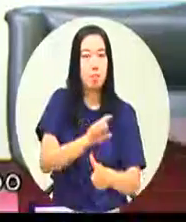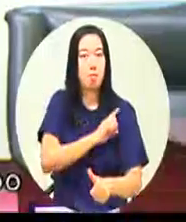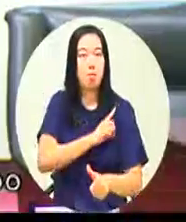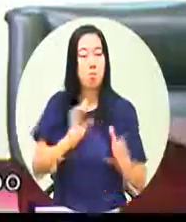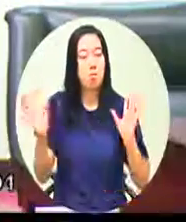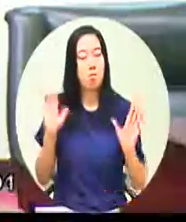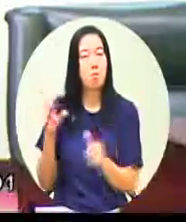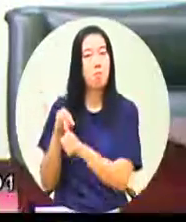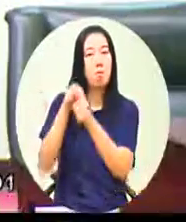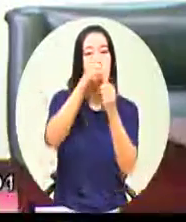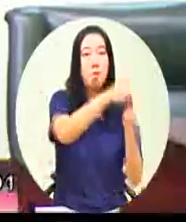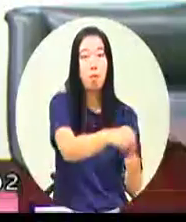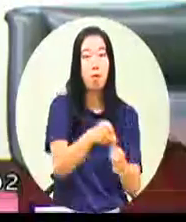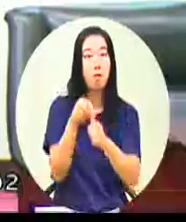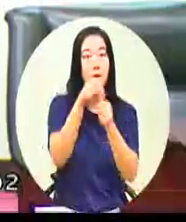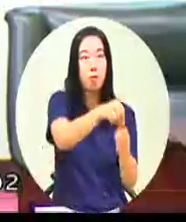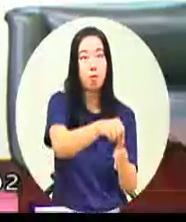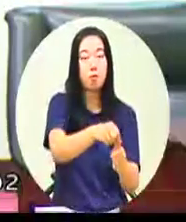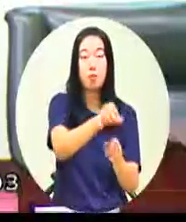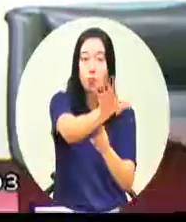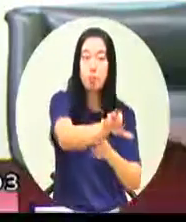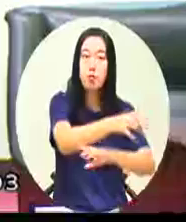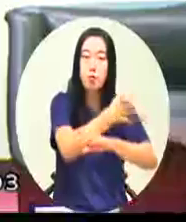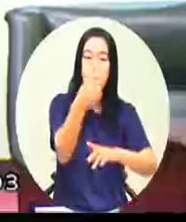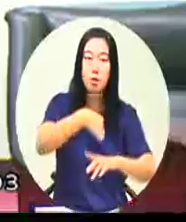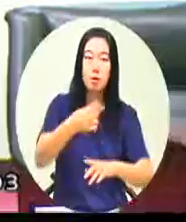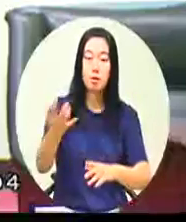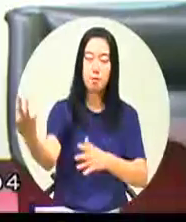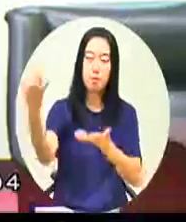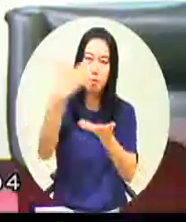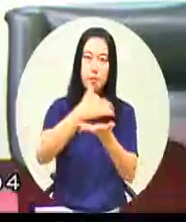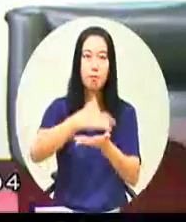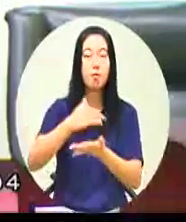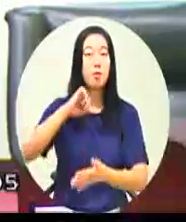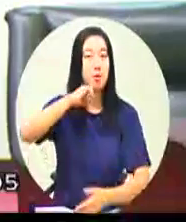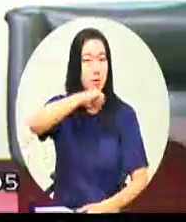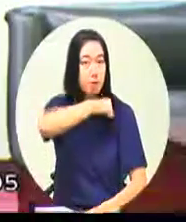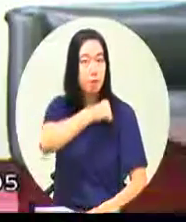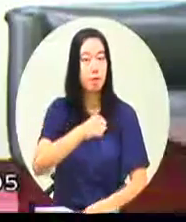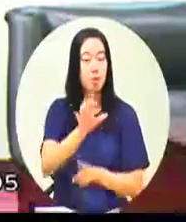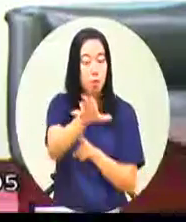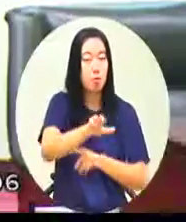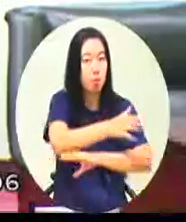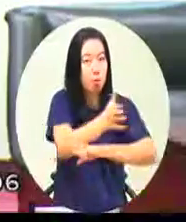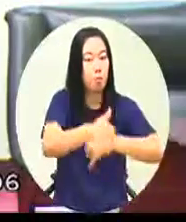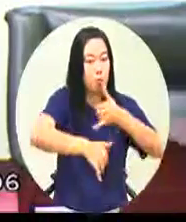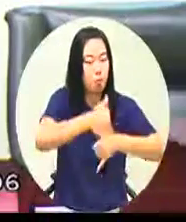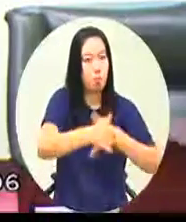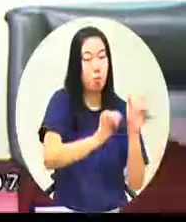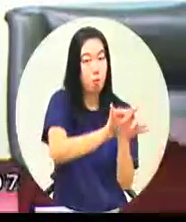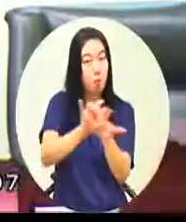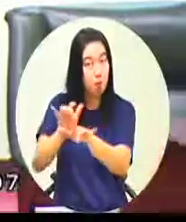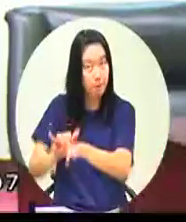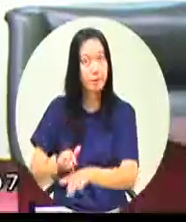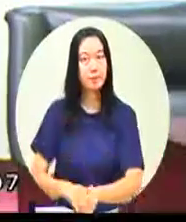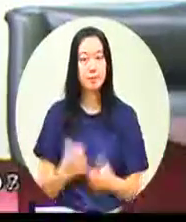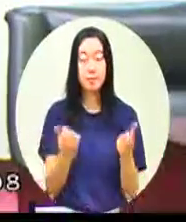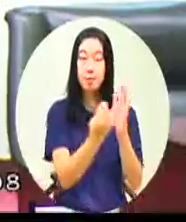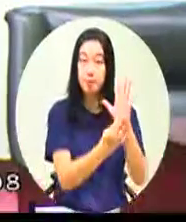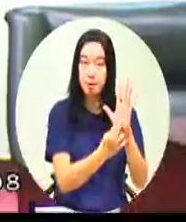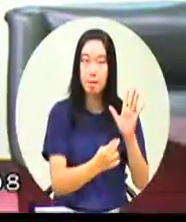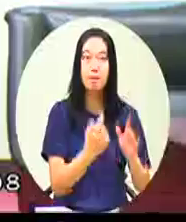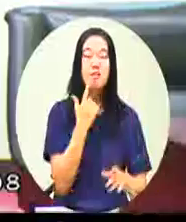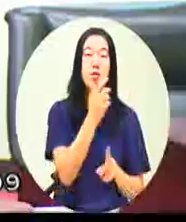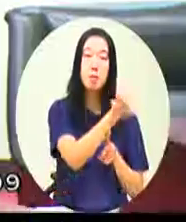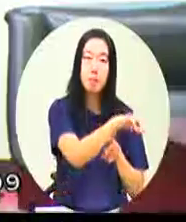时间呢。带我们的孩子来到我们台湾体验台湾农村生活，记者呢，我们的美浓桥头基